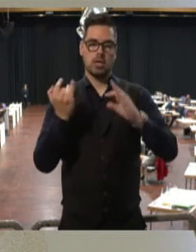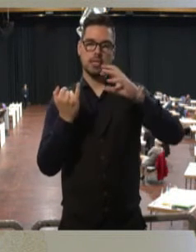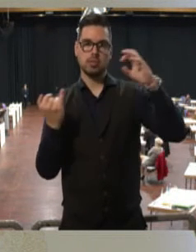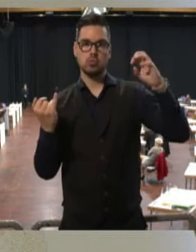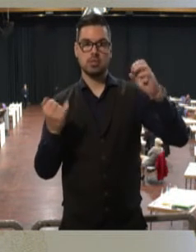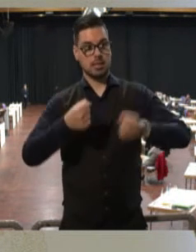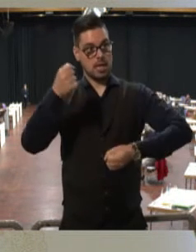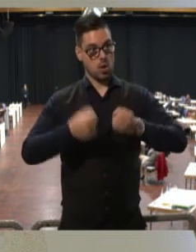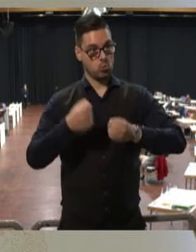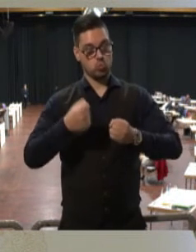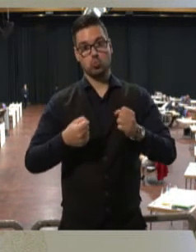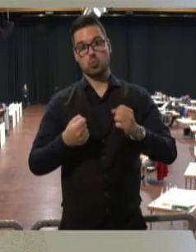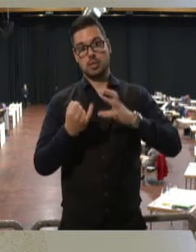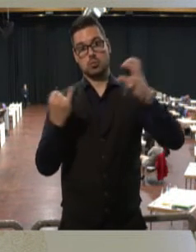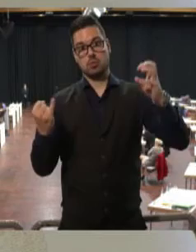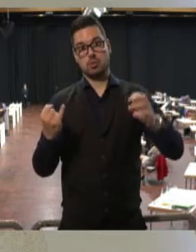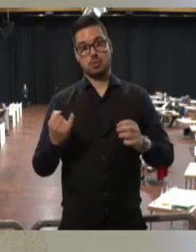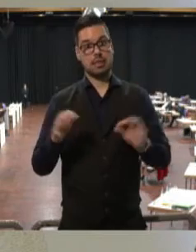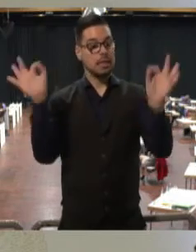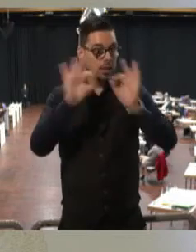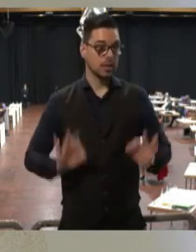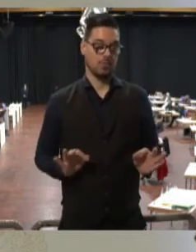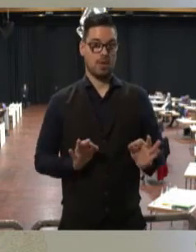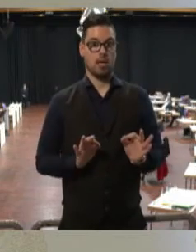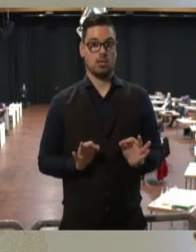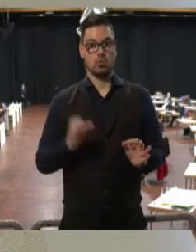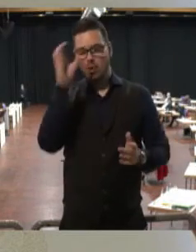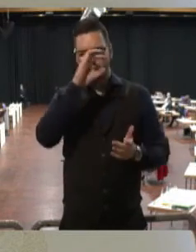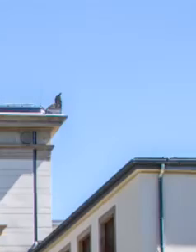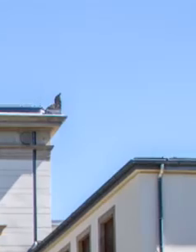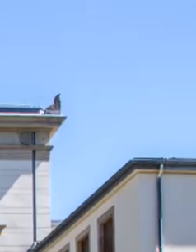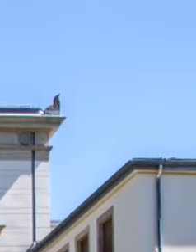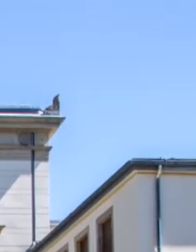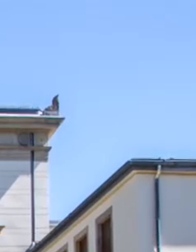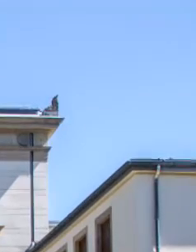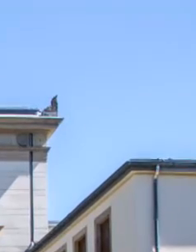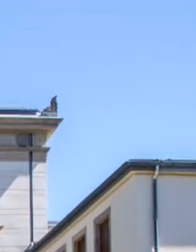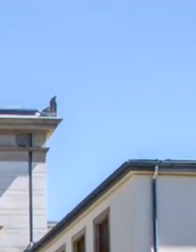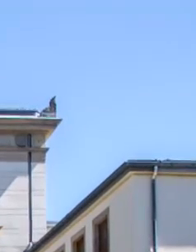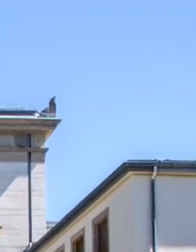Autoindustrie das Nächste, was hierzulande in Gefahr gebracht wird durch verantwortungslose Politik.